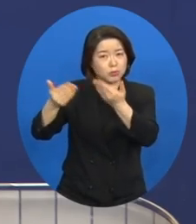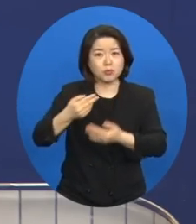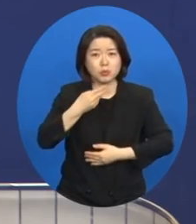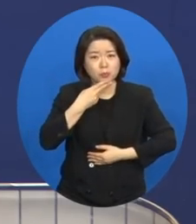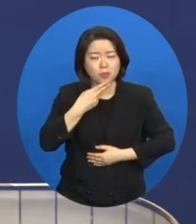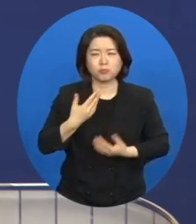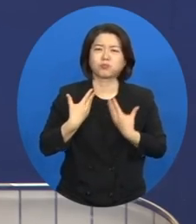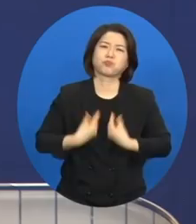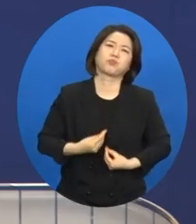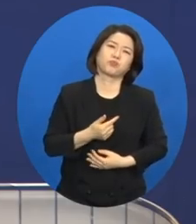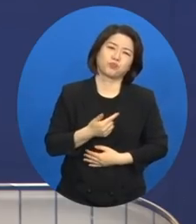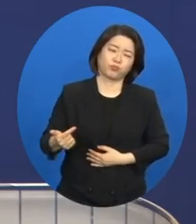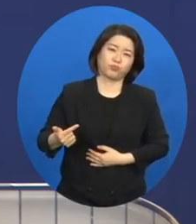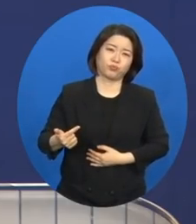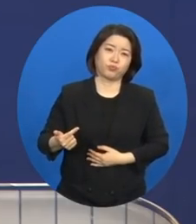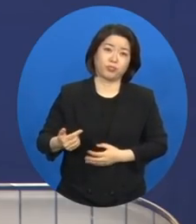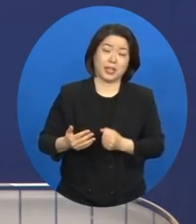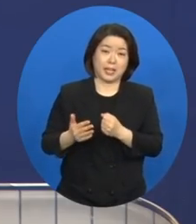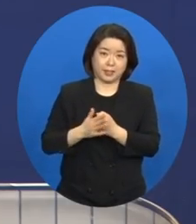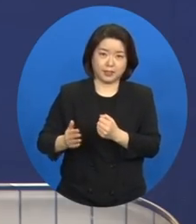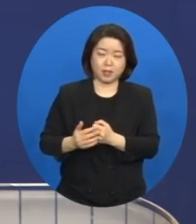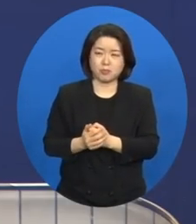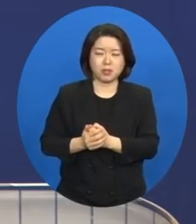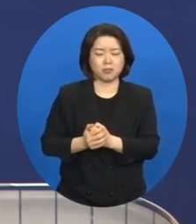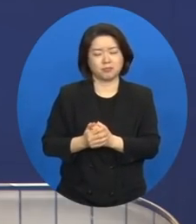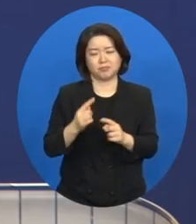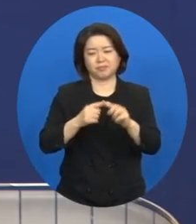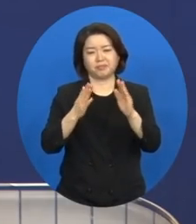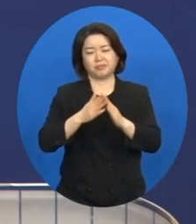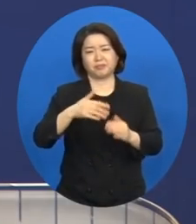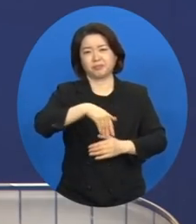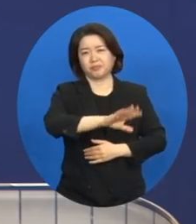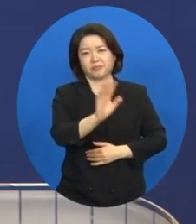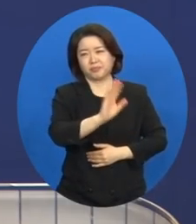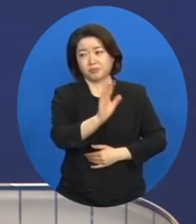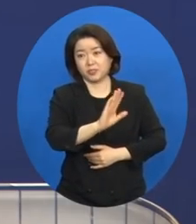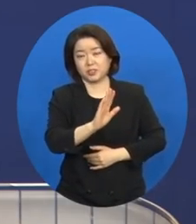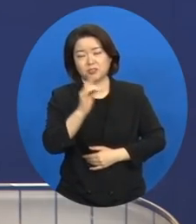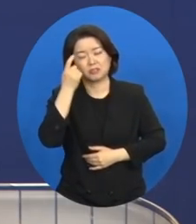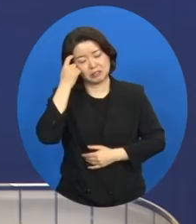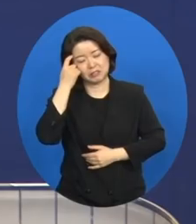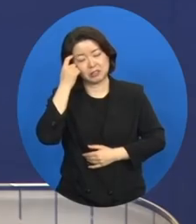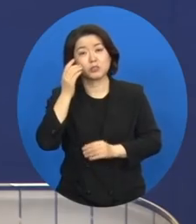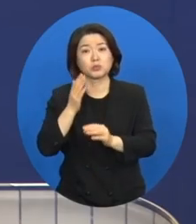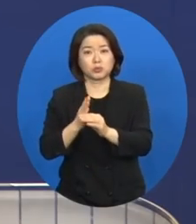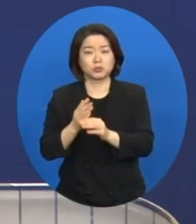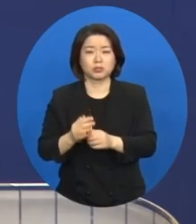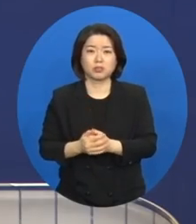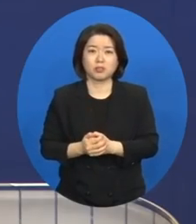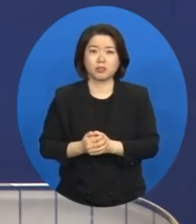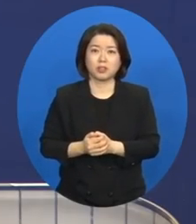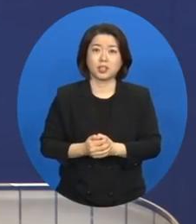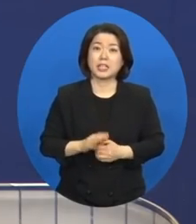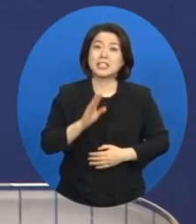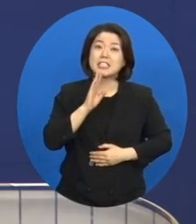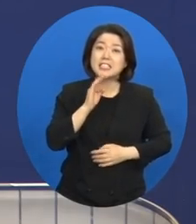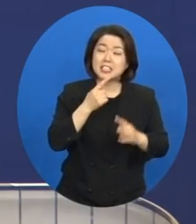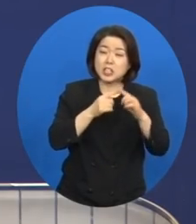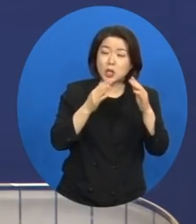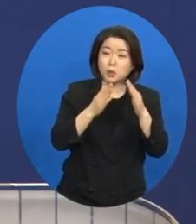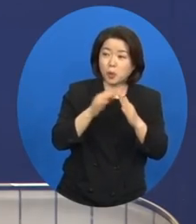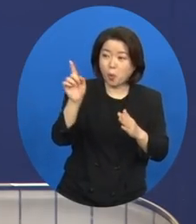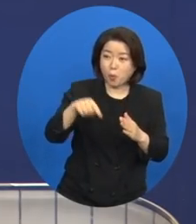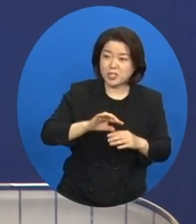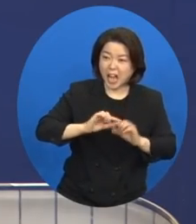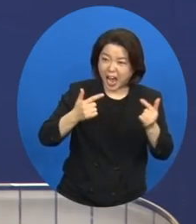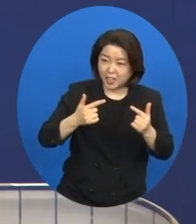실망. 그래서 난 더 이상 이제 교회에 안 나올까 한다는 거예요. 여러분, 정말 교회에 안 나오려고 하는 분은 조용히